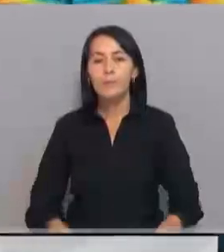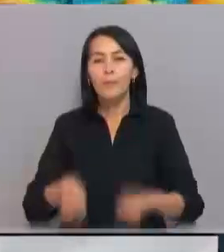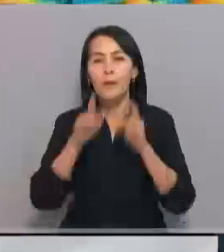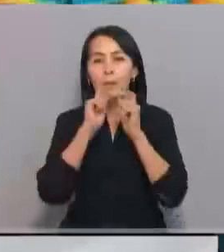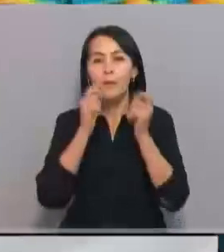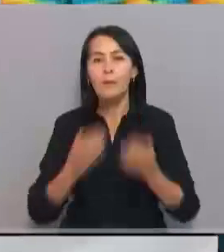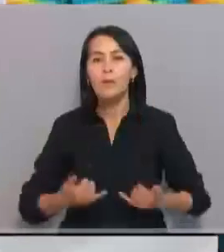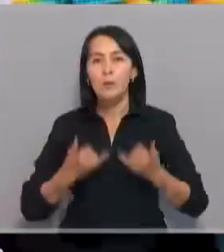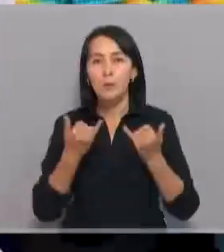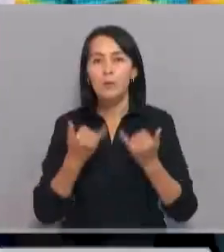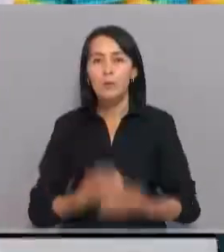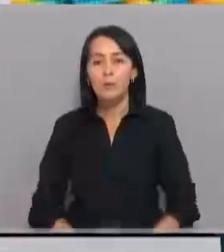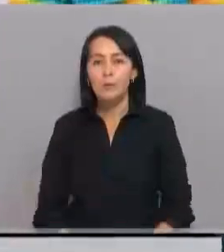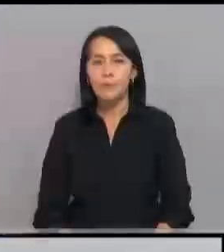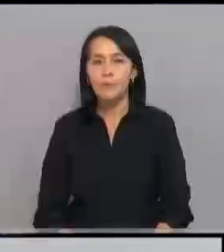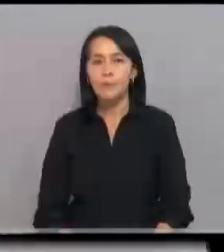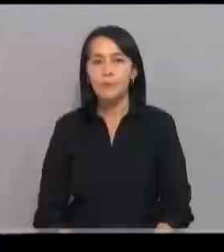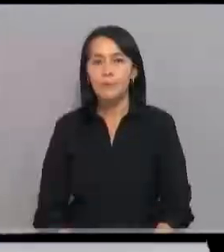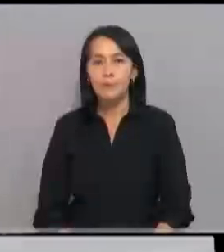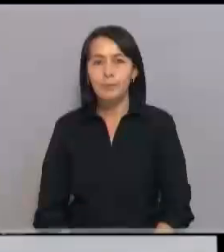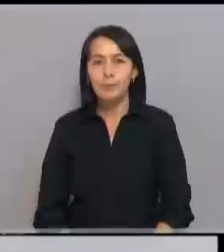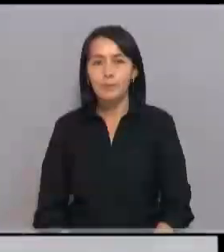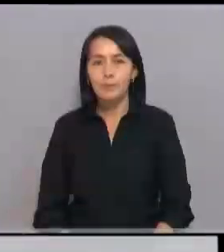Марапатыңыз құтты болсын.